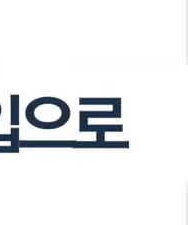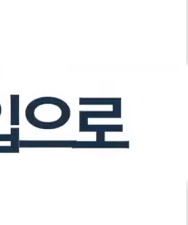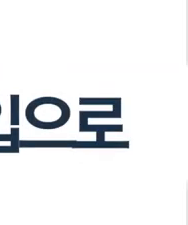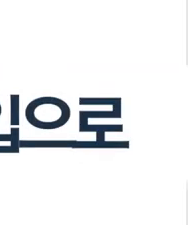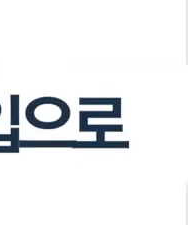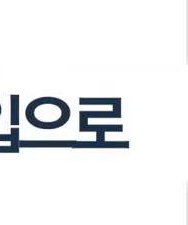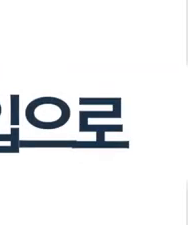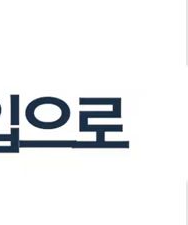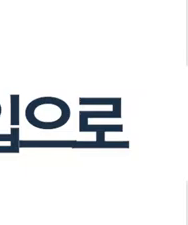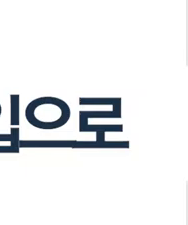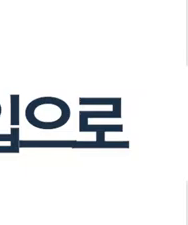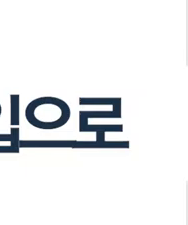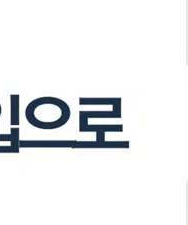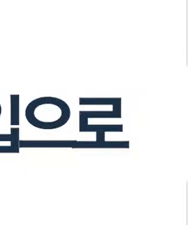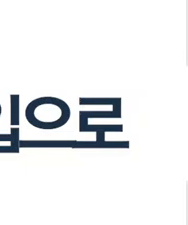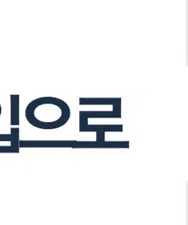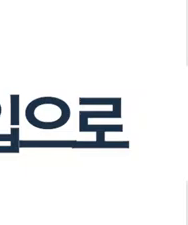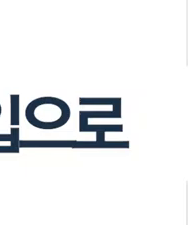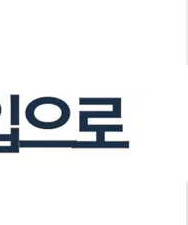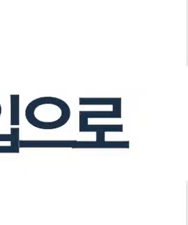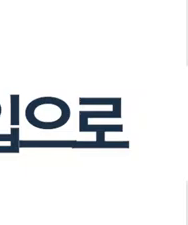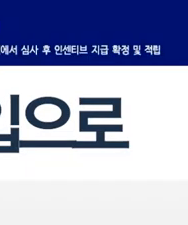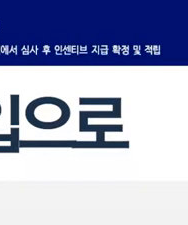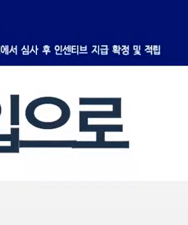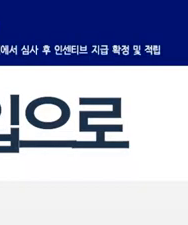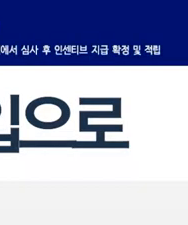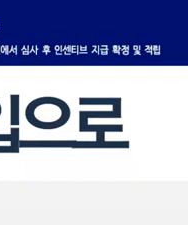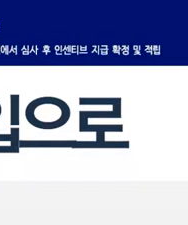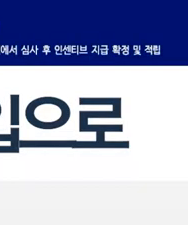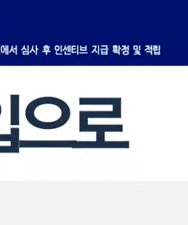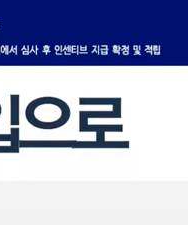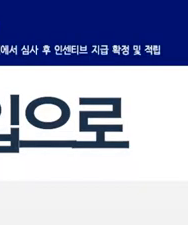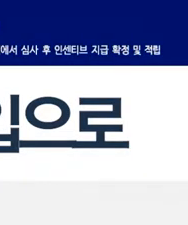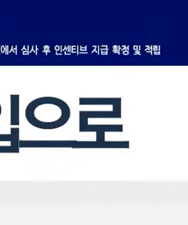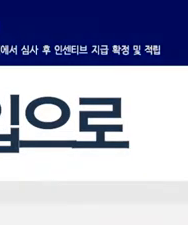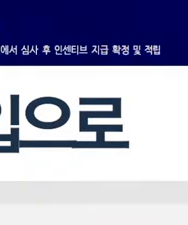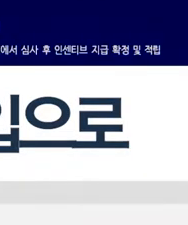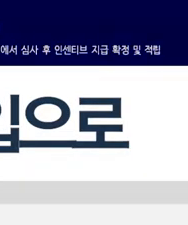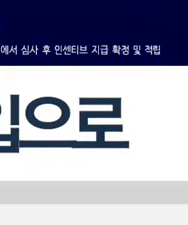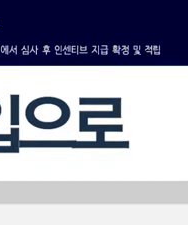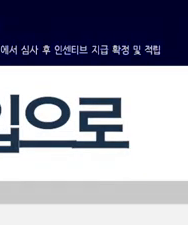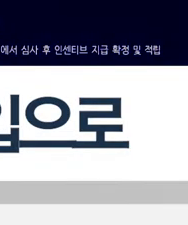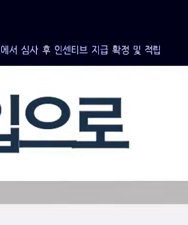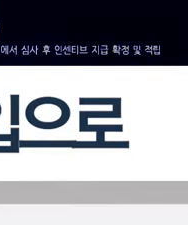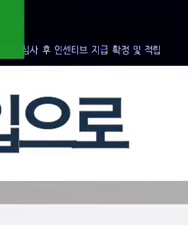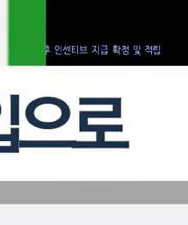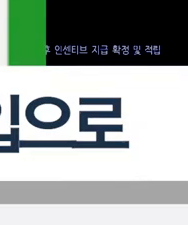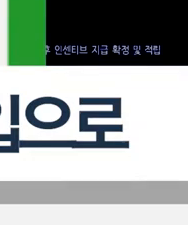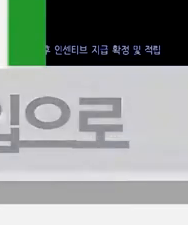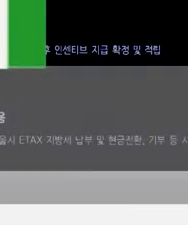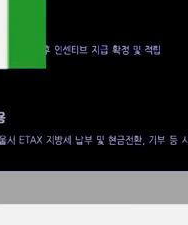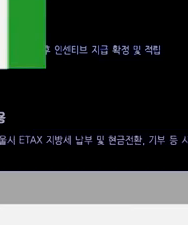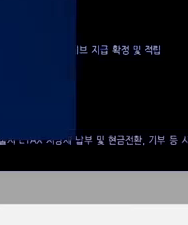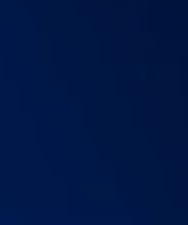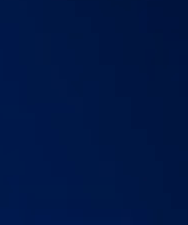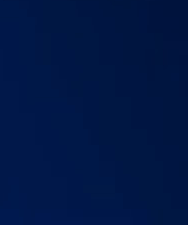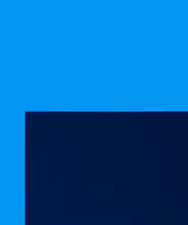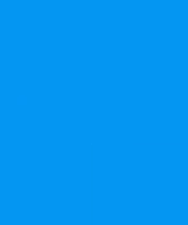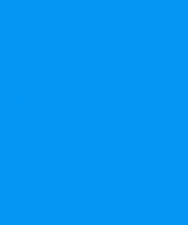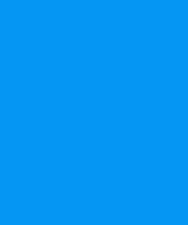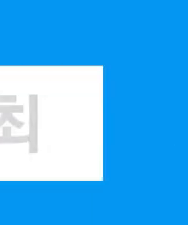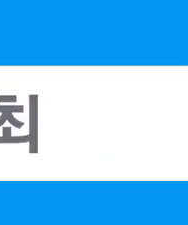강서구가 에너지 사용량을 줄이면 마일리지를 제공하는 에코 마일리지 제도를 통해 최대 5만 마일리지를 제공합니다.